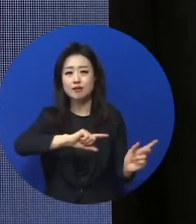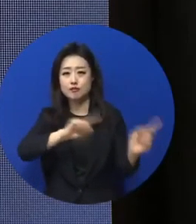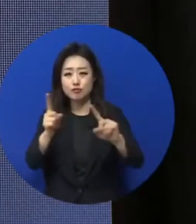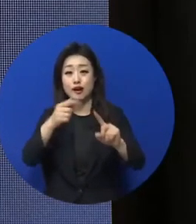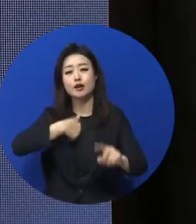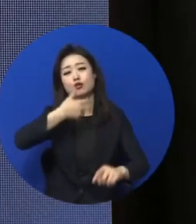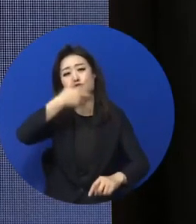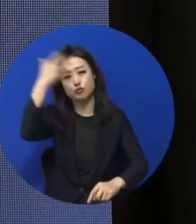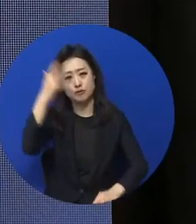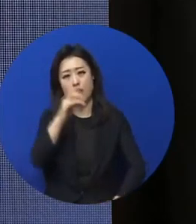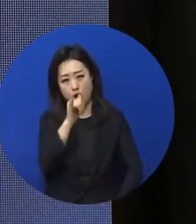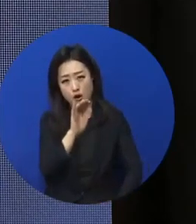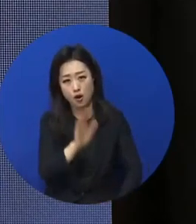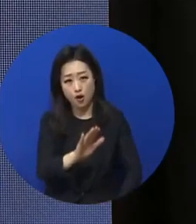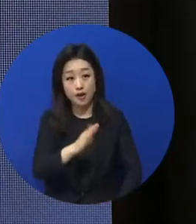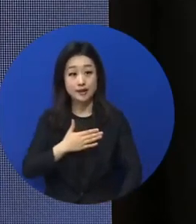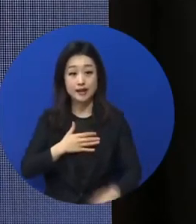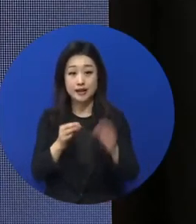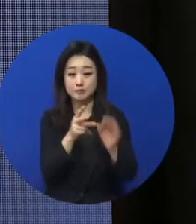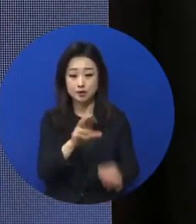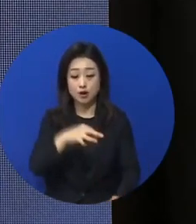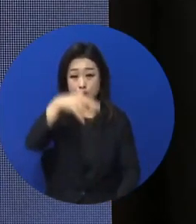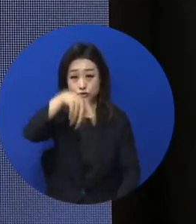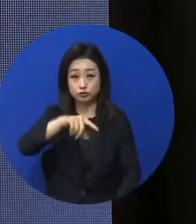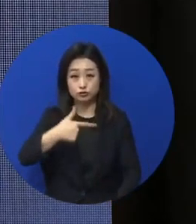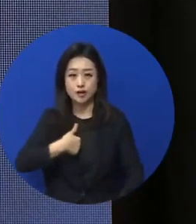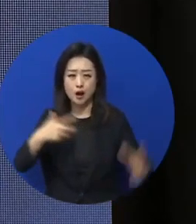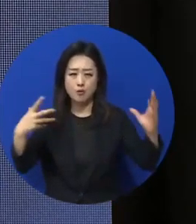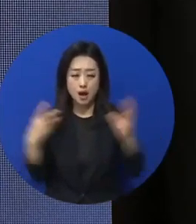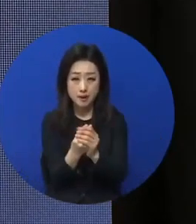꿈, 저 김영춘이 완성하겠습니다.